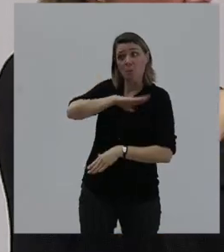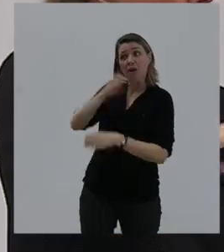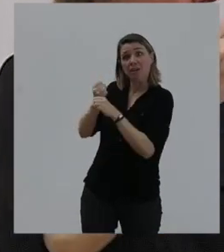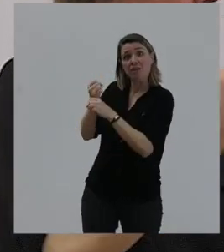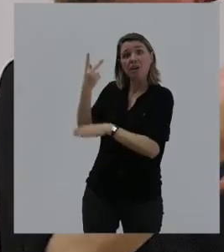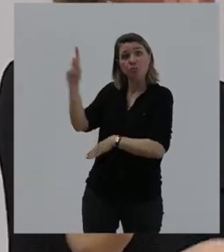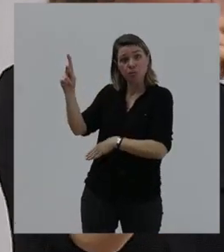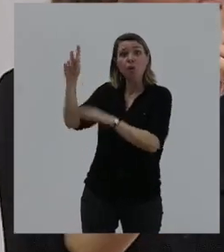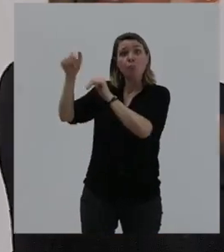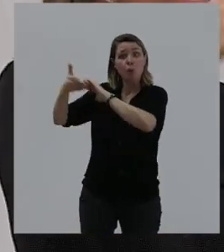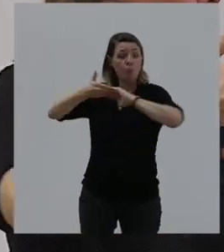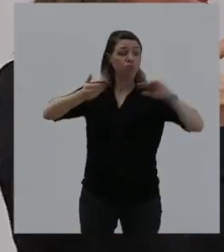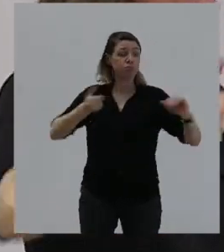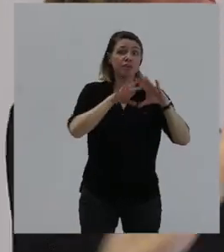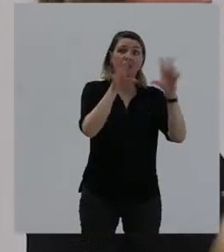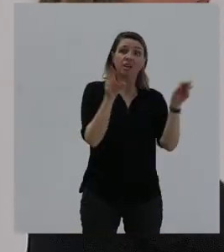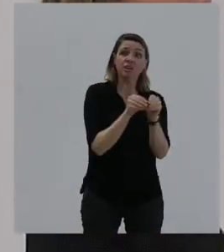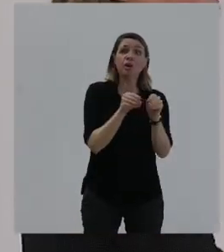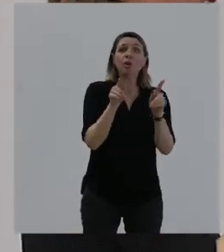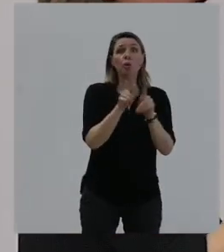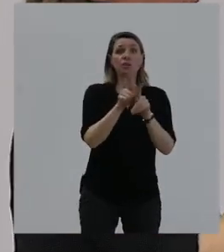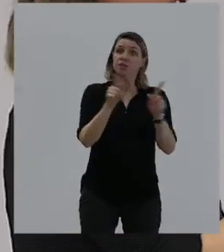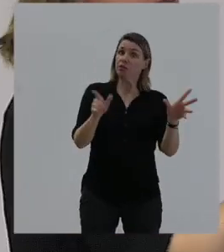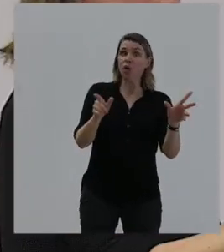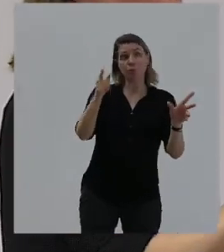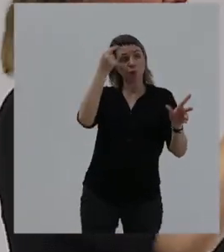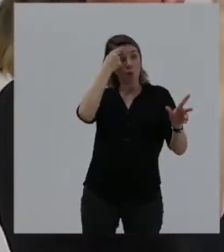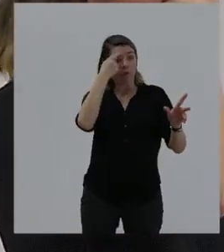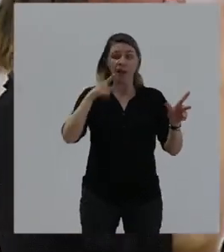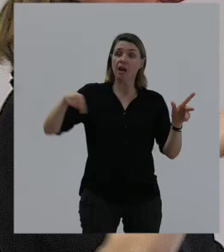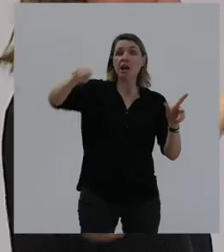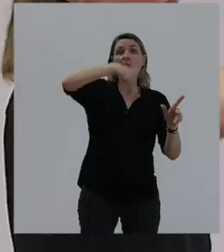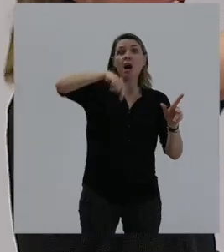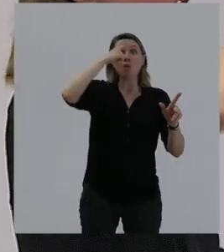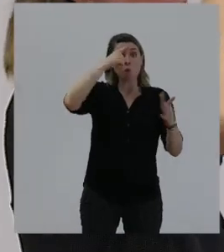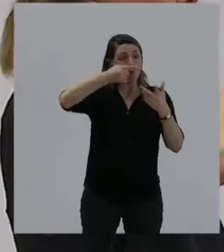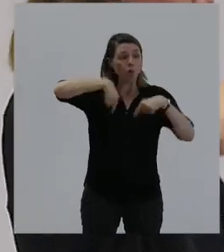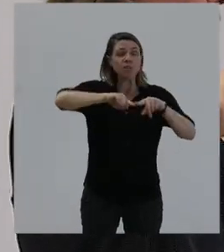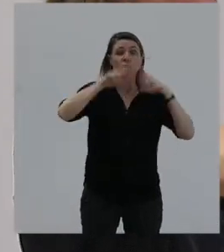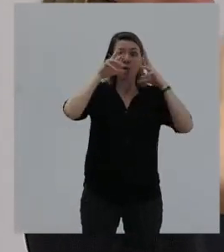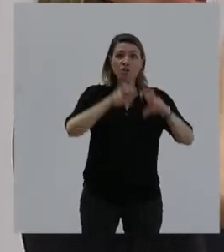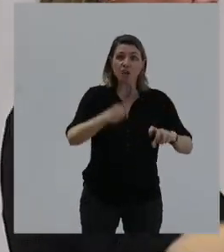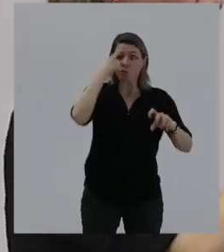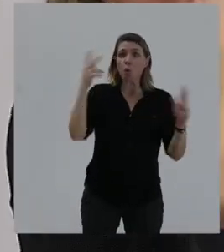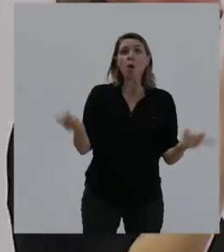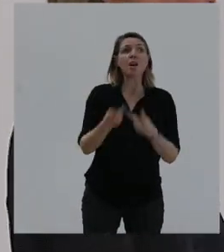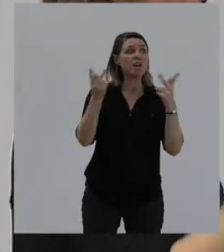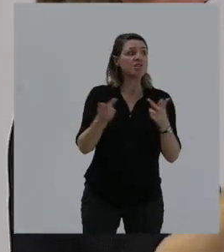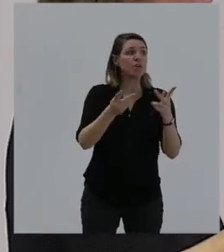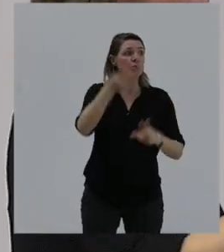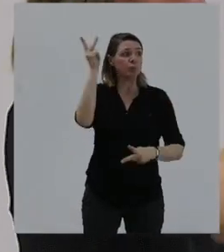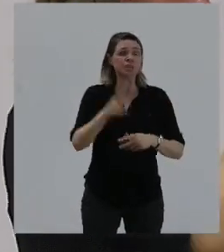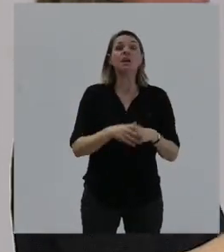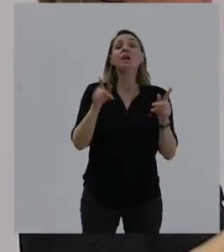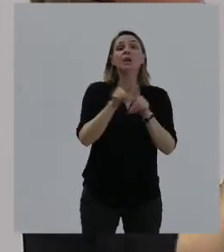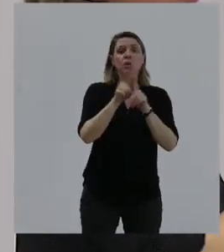qu'on va pouvoir déléguer aux équipes des arbitrages qui jusqu'ici étaient menés en commission de la recherche, afin d'alléger le travail de celle-ci et afin de se